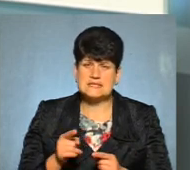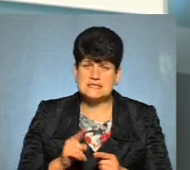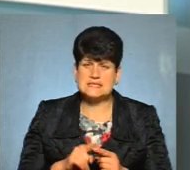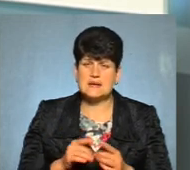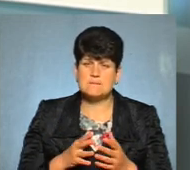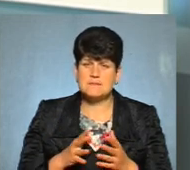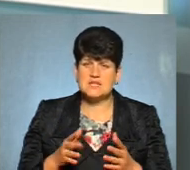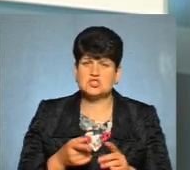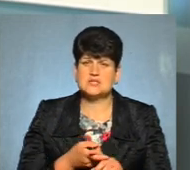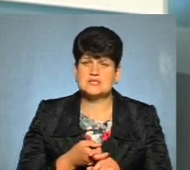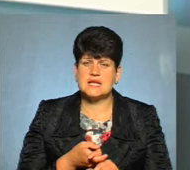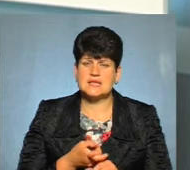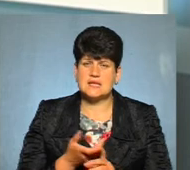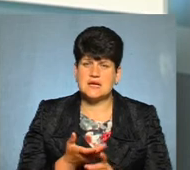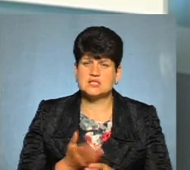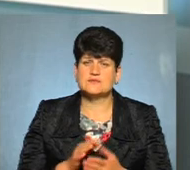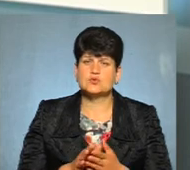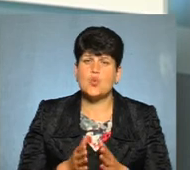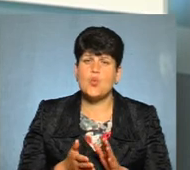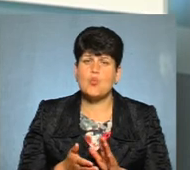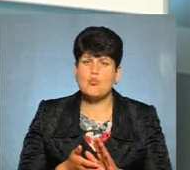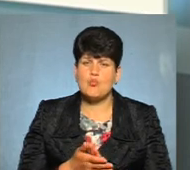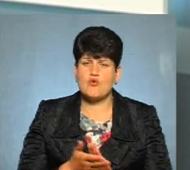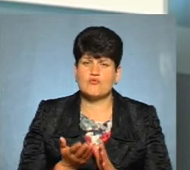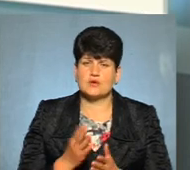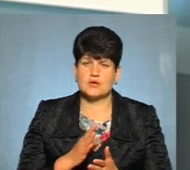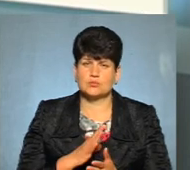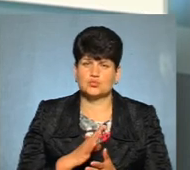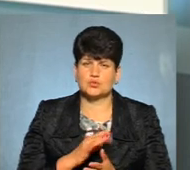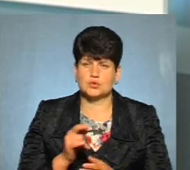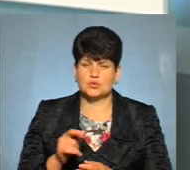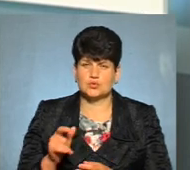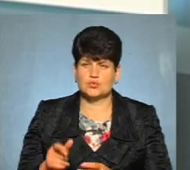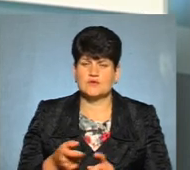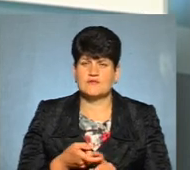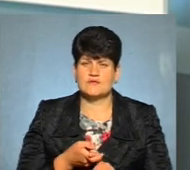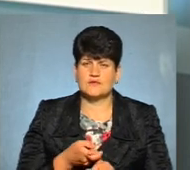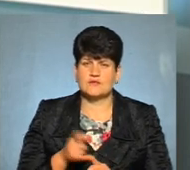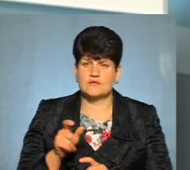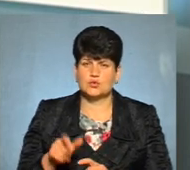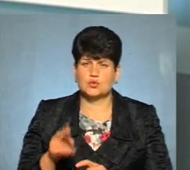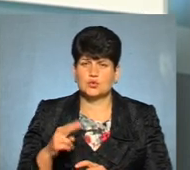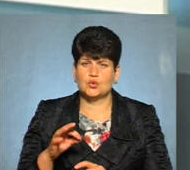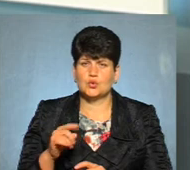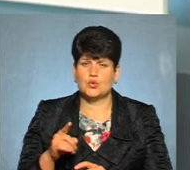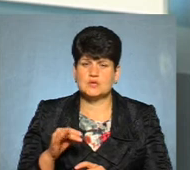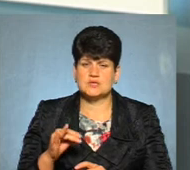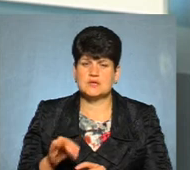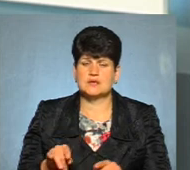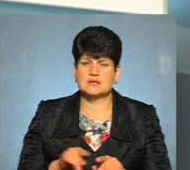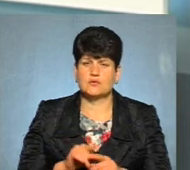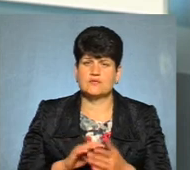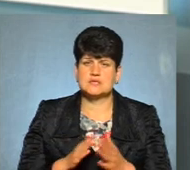більше залежить від умов, в яких перебували люди, від інфікуючої дози, а так само від